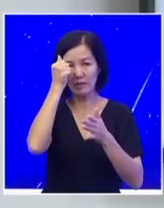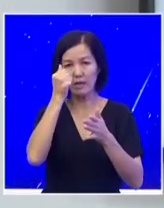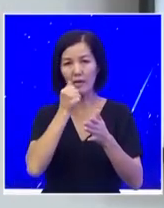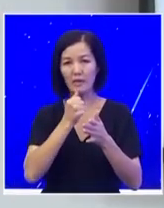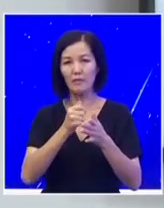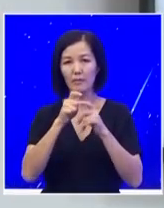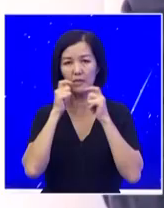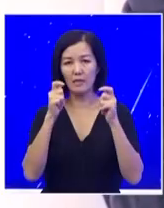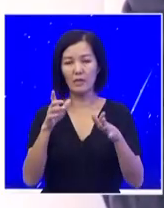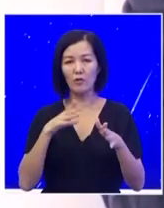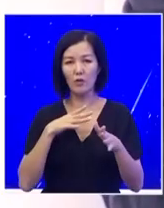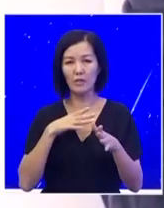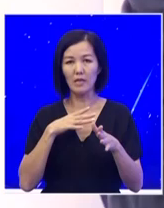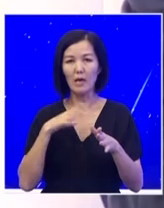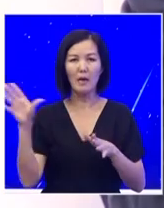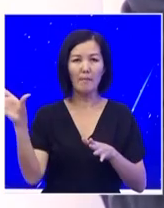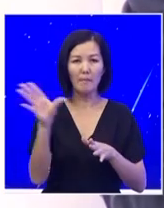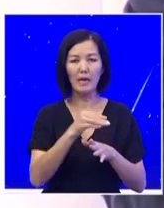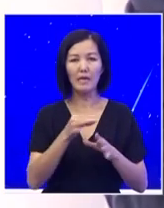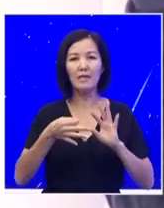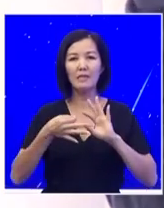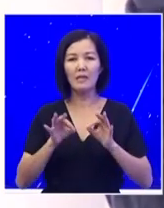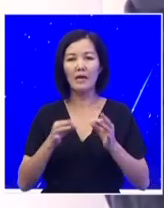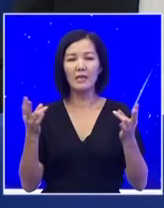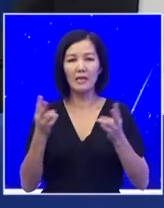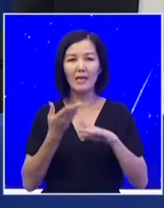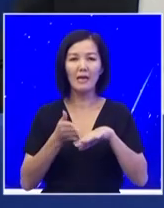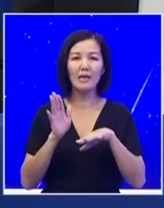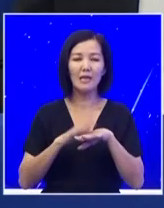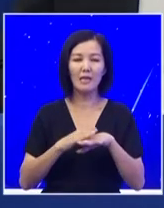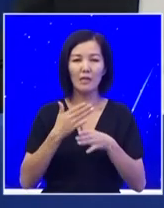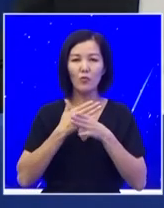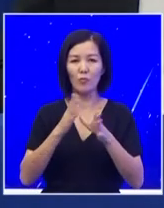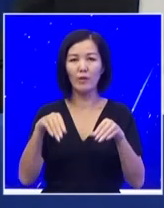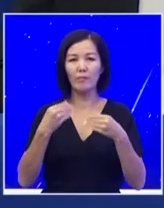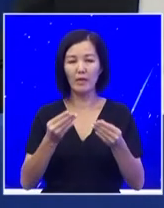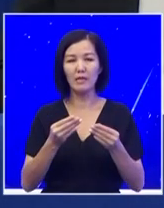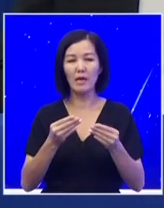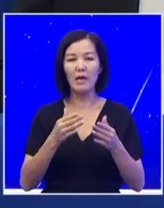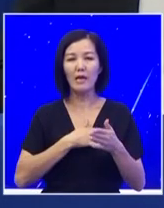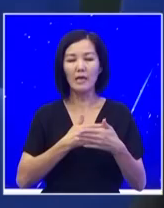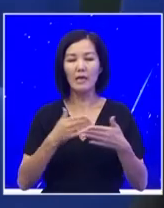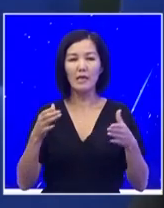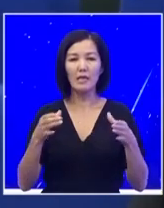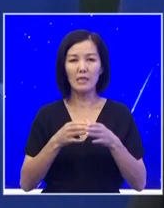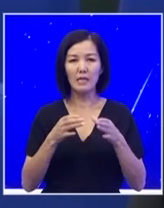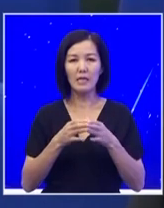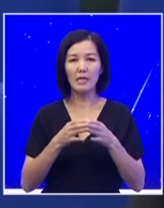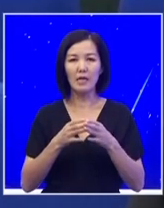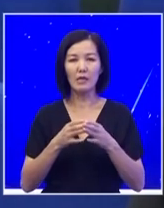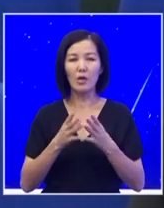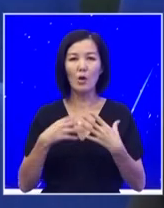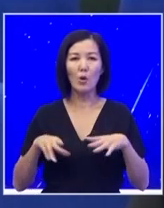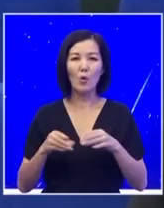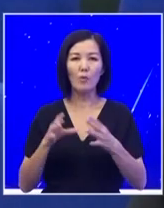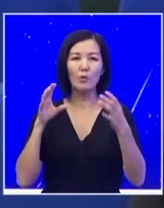сыйлықтар үлестірді. Олардың қай-қайсысы болсын, нақ керек шақта көптен жәрдемін аямағандар. Еріктілер болса, қоғамдық көліктер уақытша тоқтаған